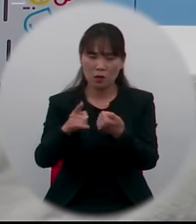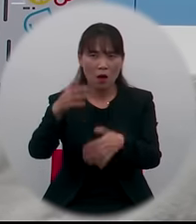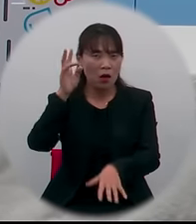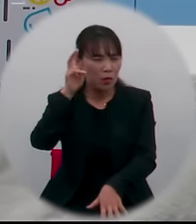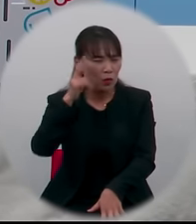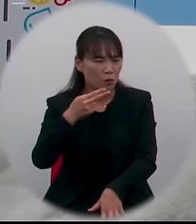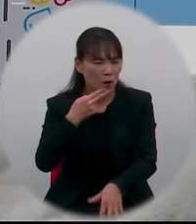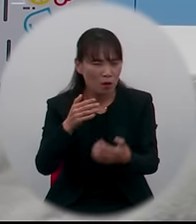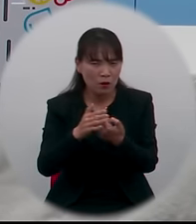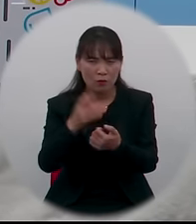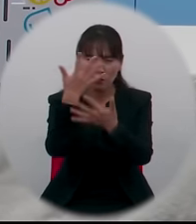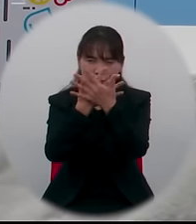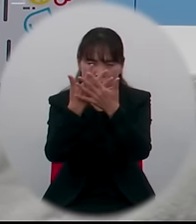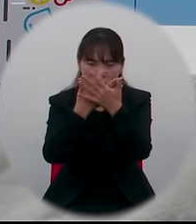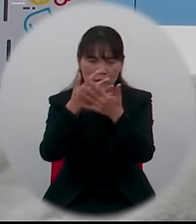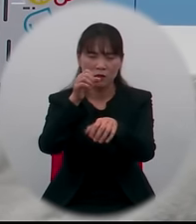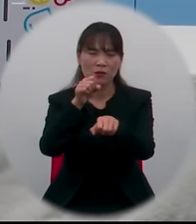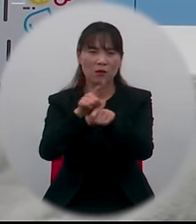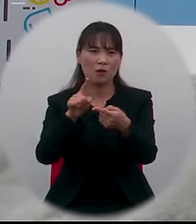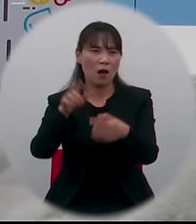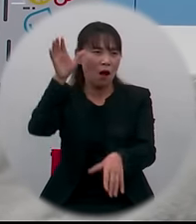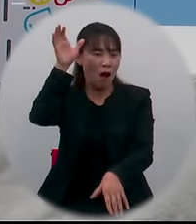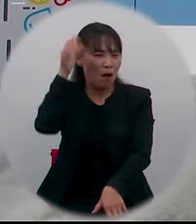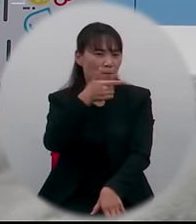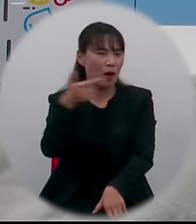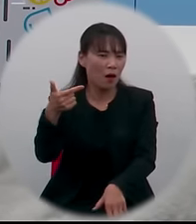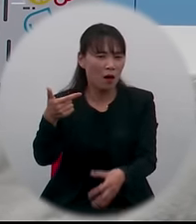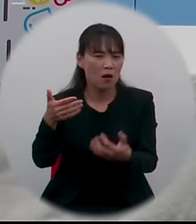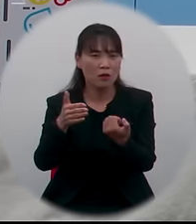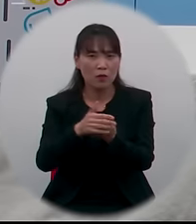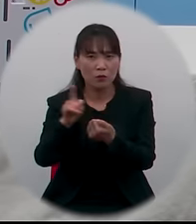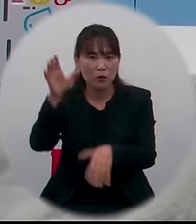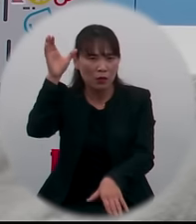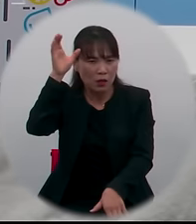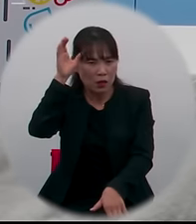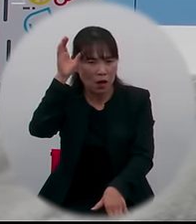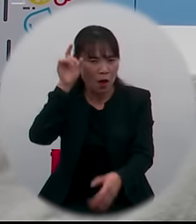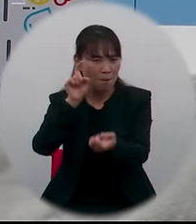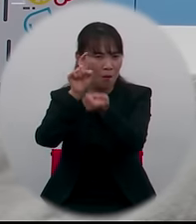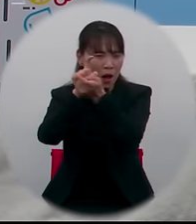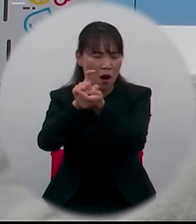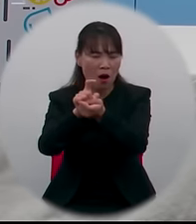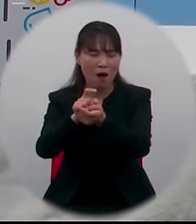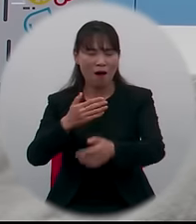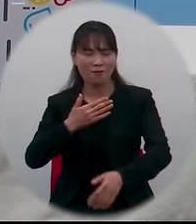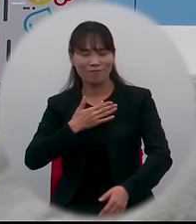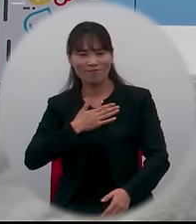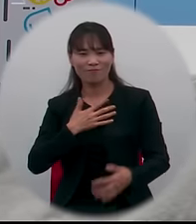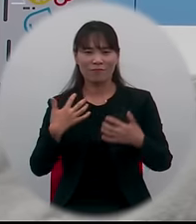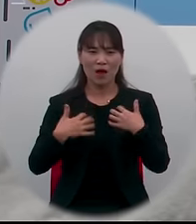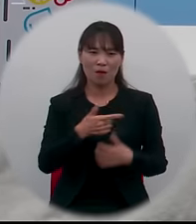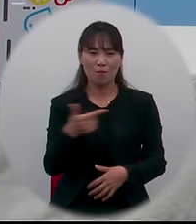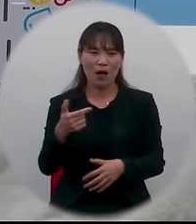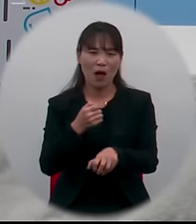기이는 기대치가 높아지다 보니까 그랬을 때 그 기대감과 쾌감이 굉장히 크게 작용하고 그러다 보니까